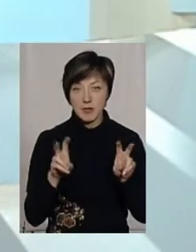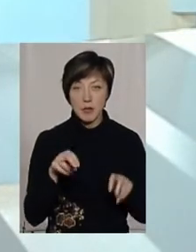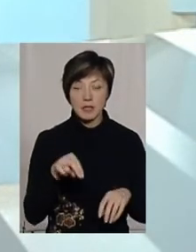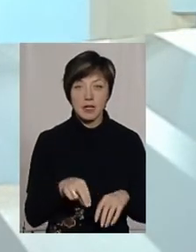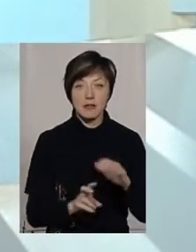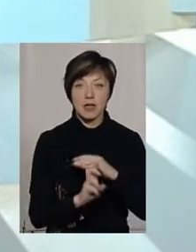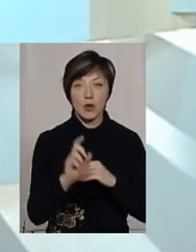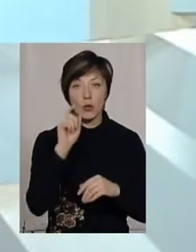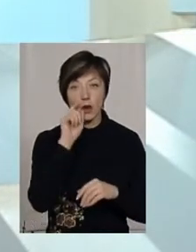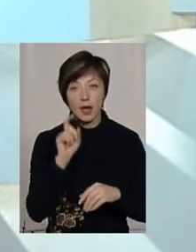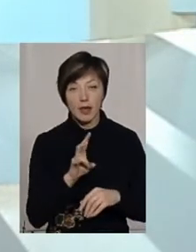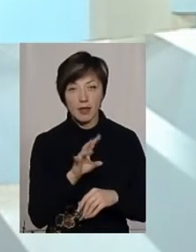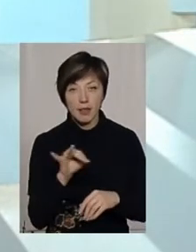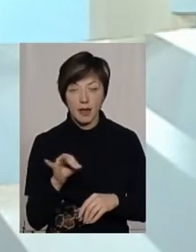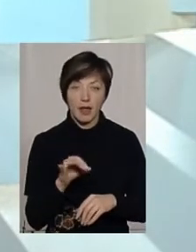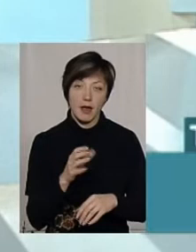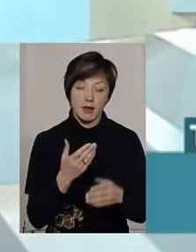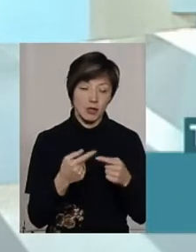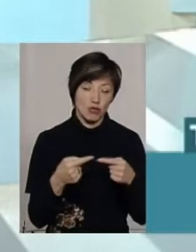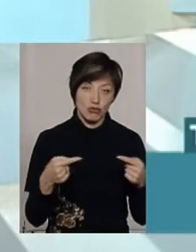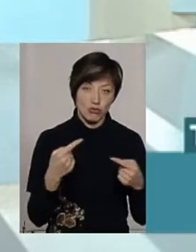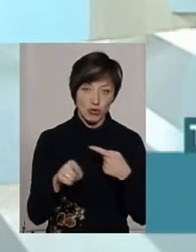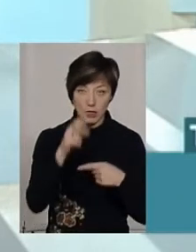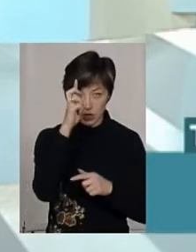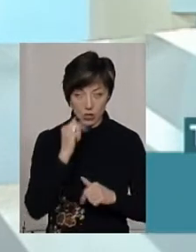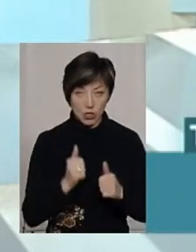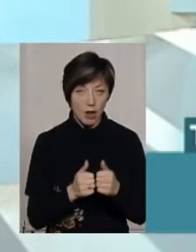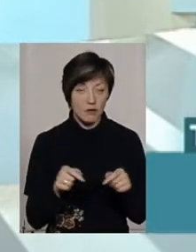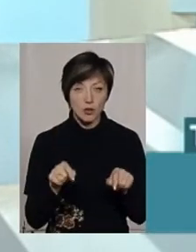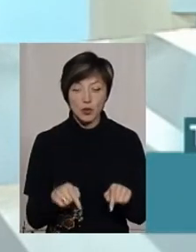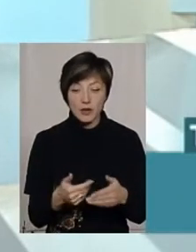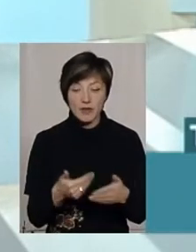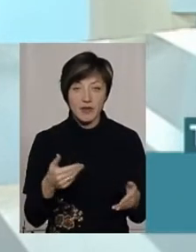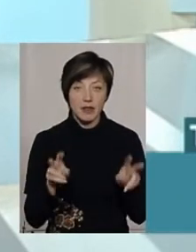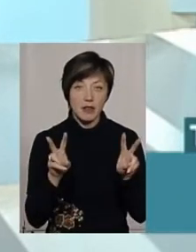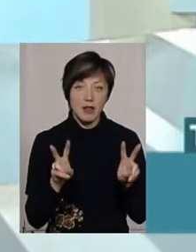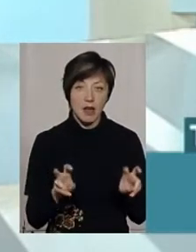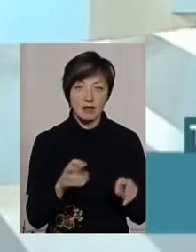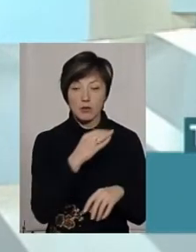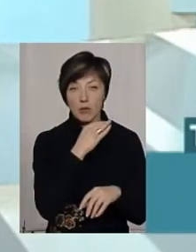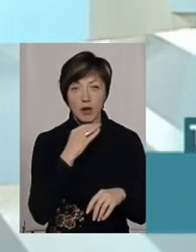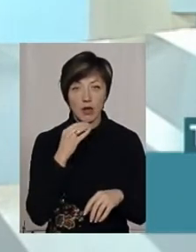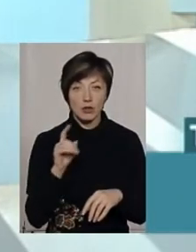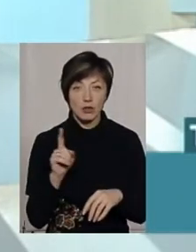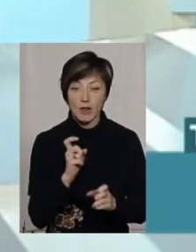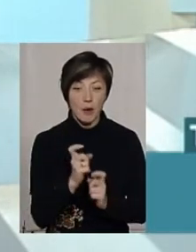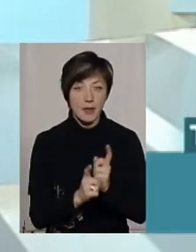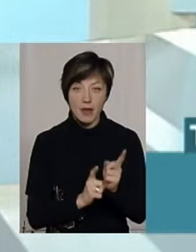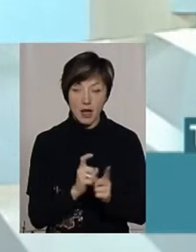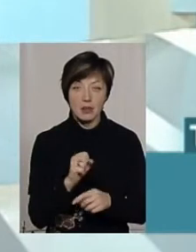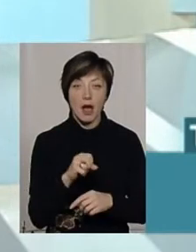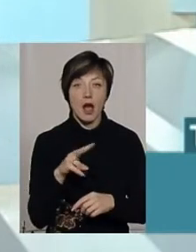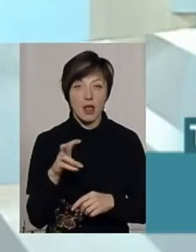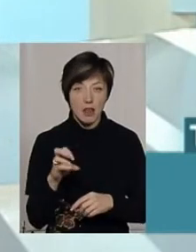чи православна церква Естонії, чи інших держав. Тобто тут від назви багато чого не міняється,